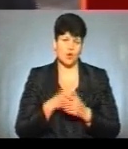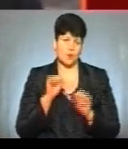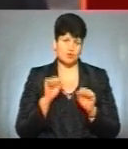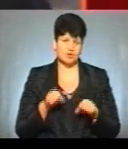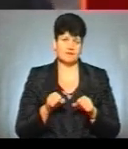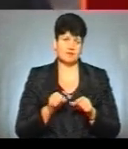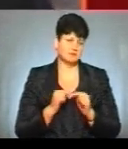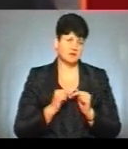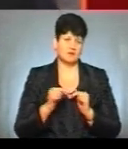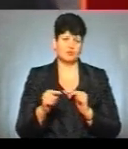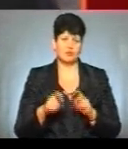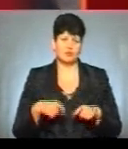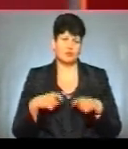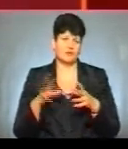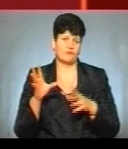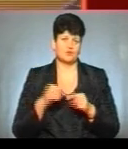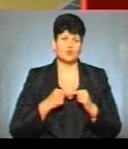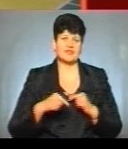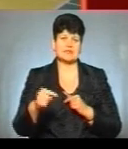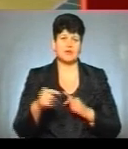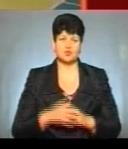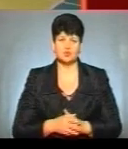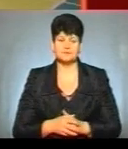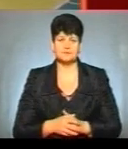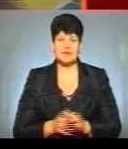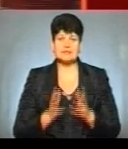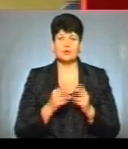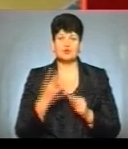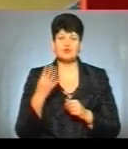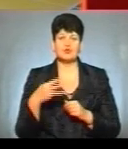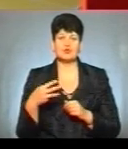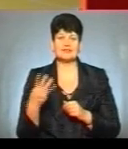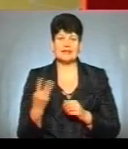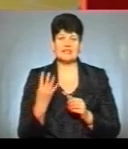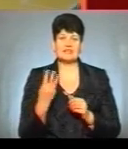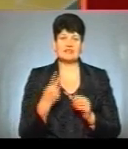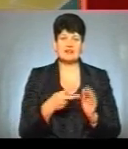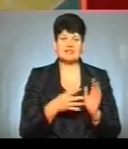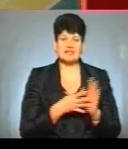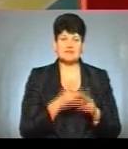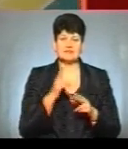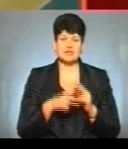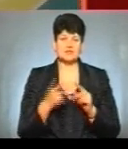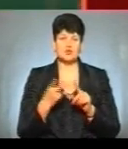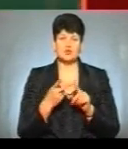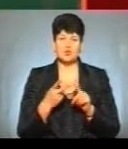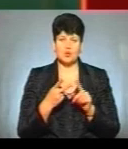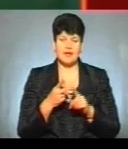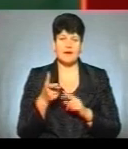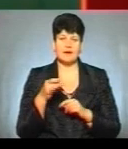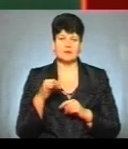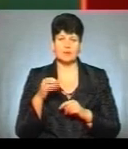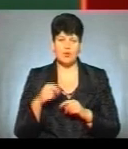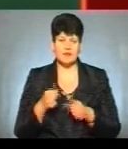і рівно пробіг всю дистанцію. З рахунком 43-29 завершився другий гандбольний матч тернопільської